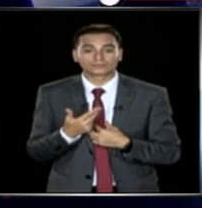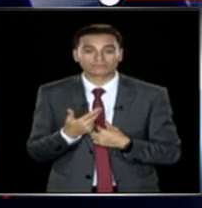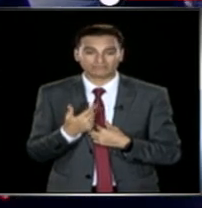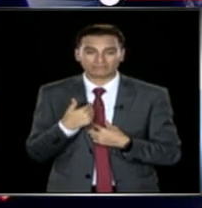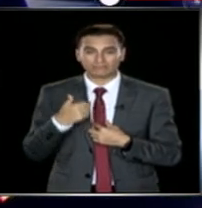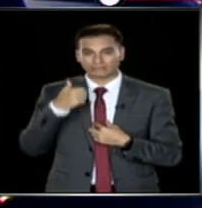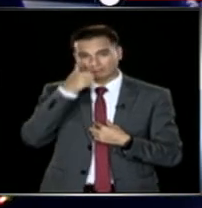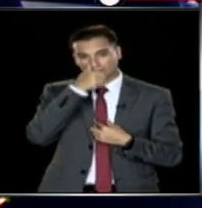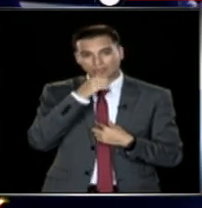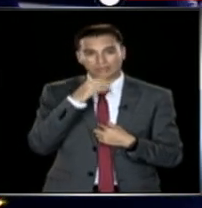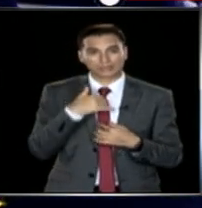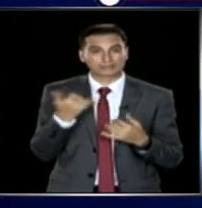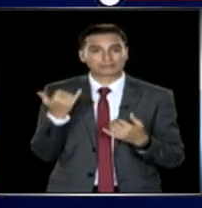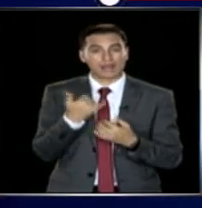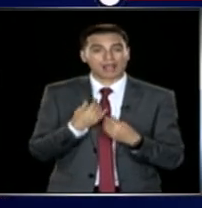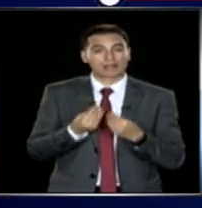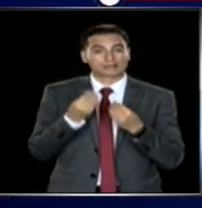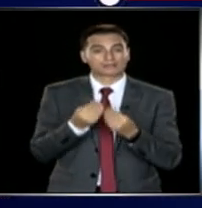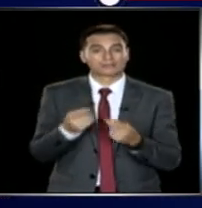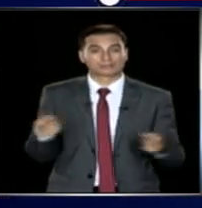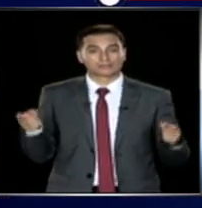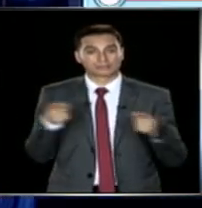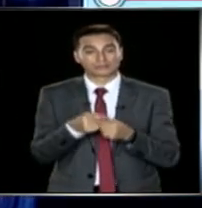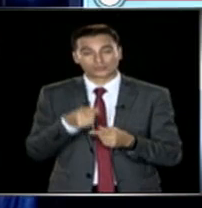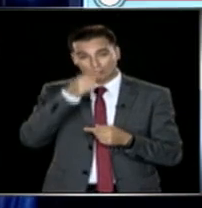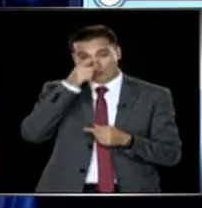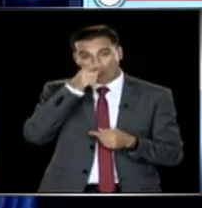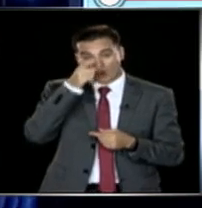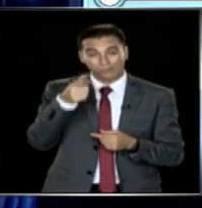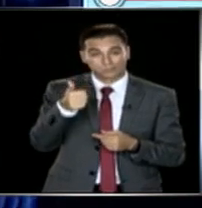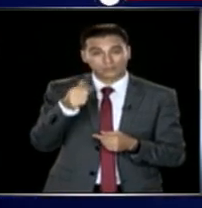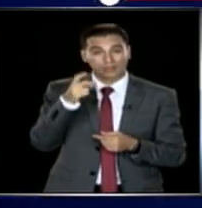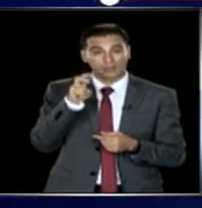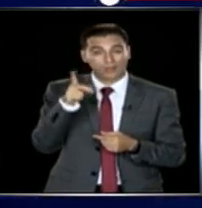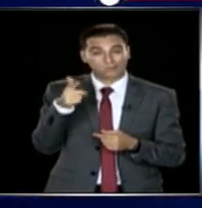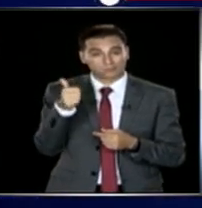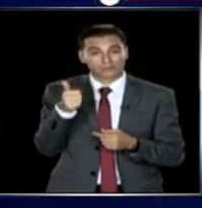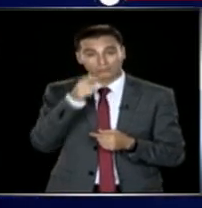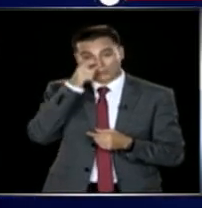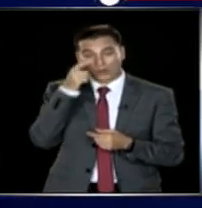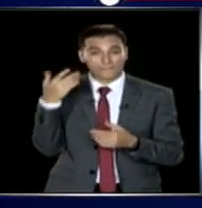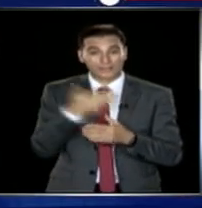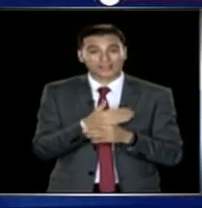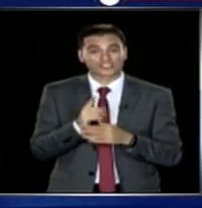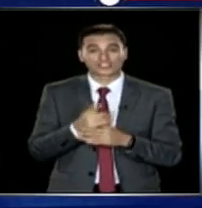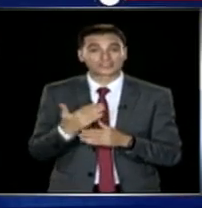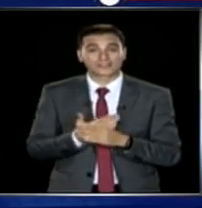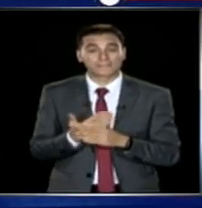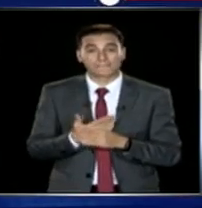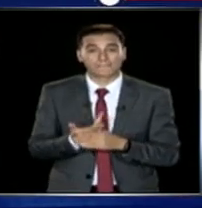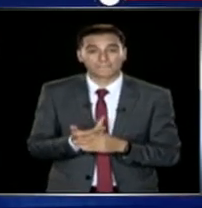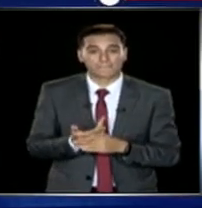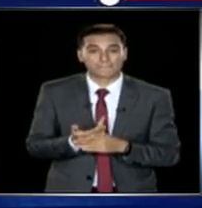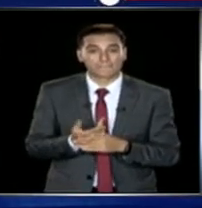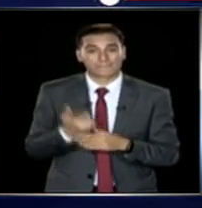أنا سهلت السؤال. الزهرة. جداً. الزهرة. طبعاً طه، يعني الإجابة عندك. طب ما يدوسش على البازر ليه؟